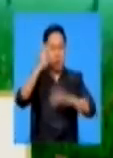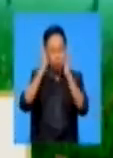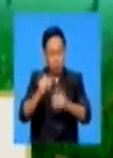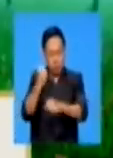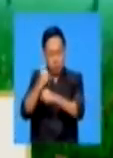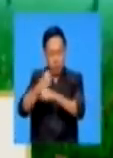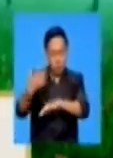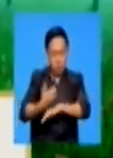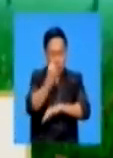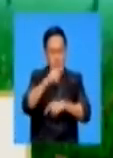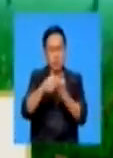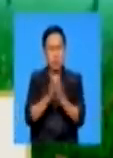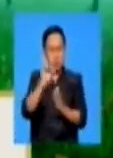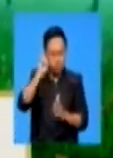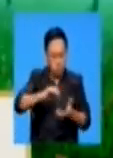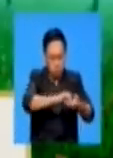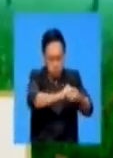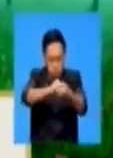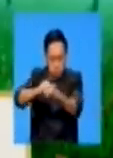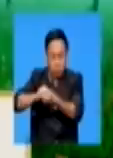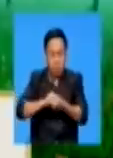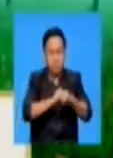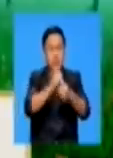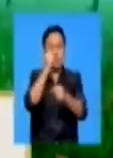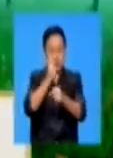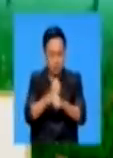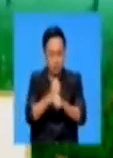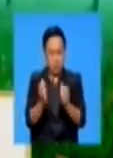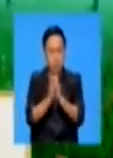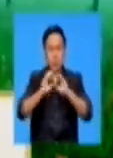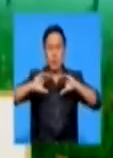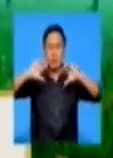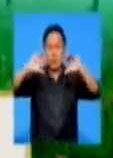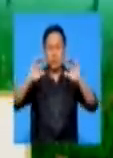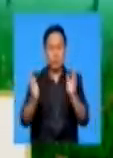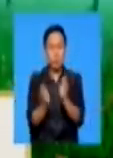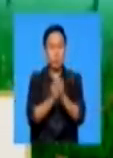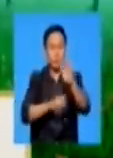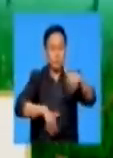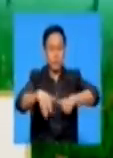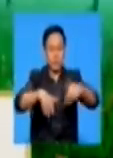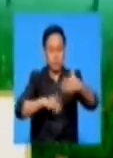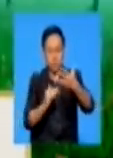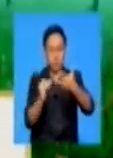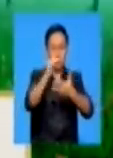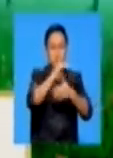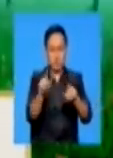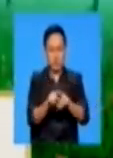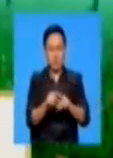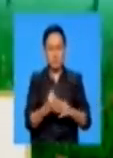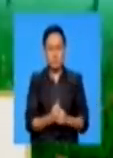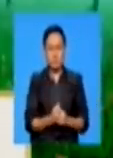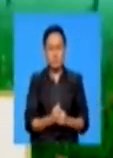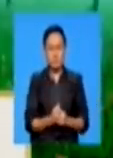กันตรงนี้ทำไงจะร่วมมือจับมือกันได้ในระดับการเป็นประชารัฐนะทั้งข้างบนข้างล่างนั่นแหละใก